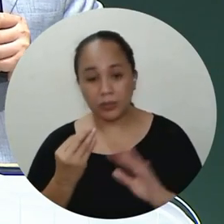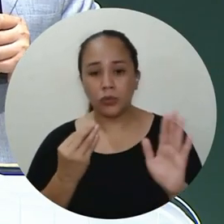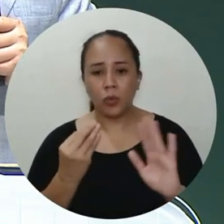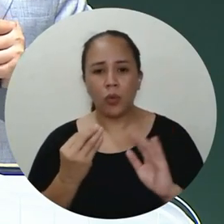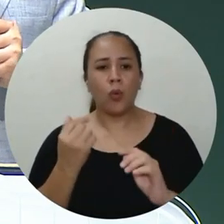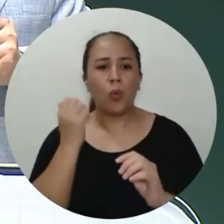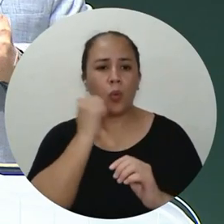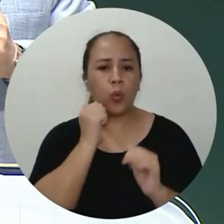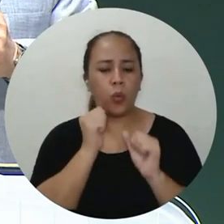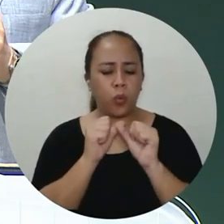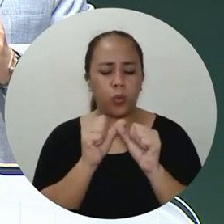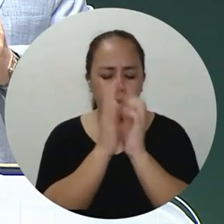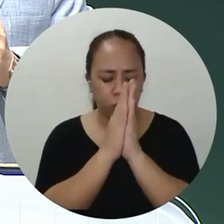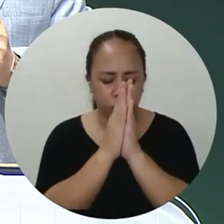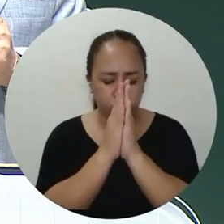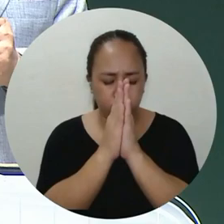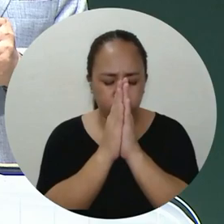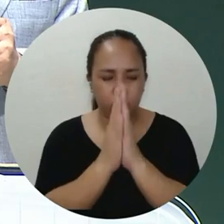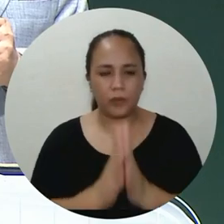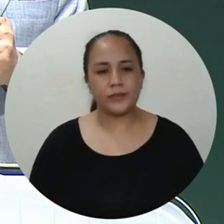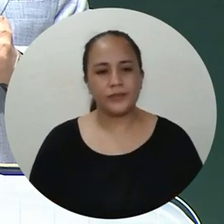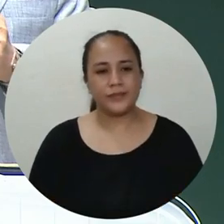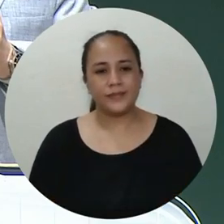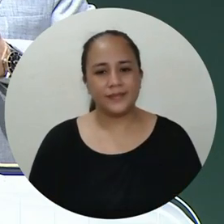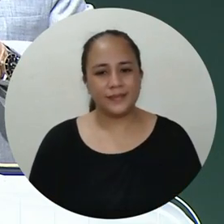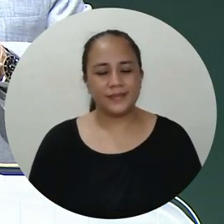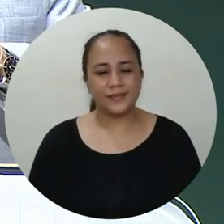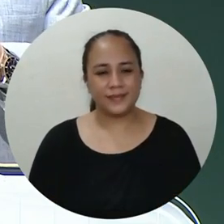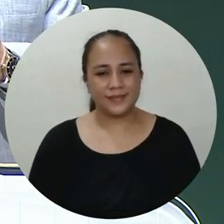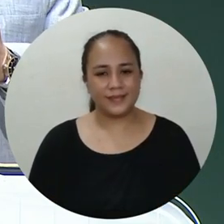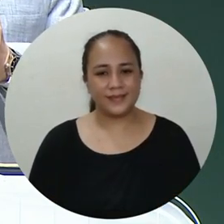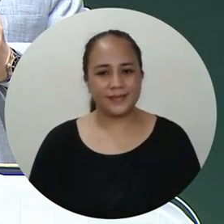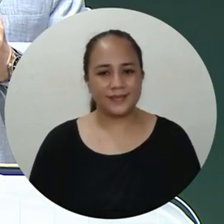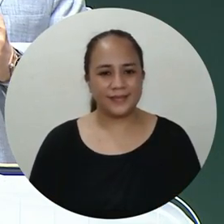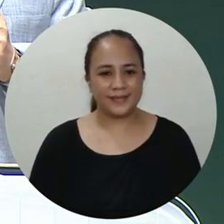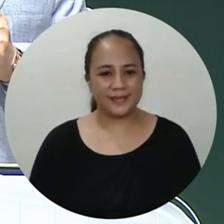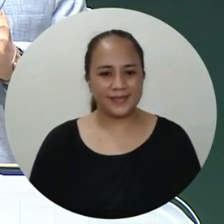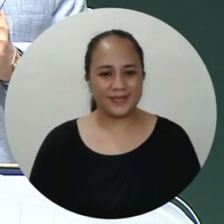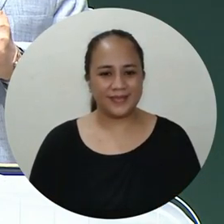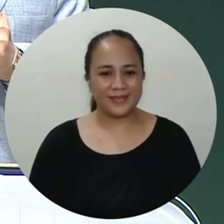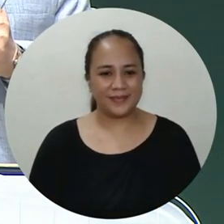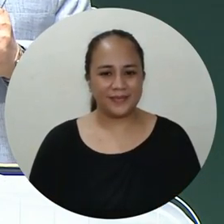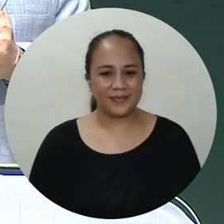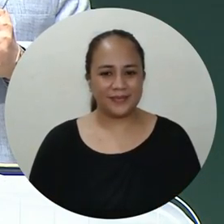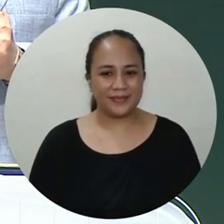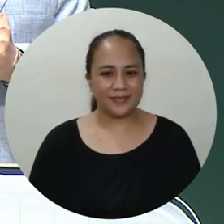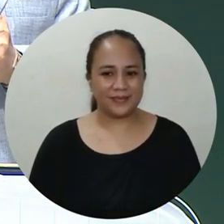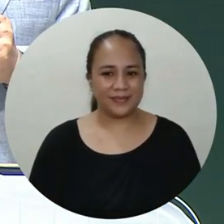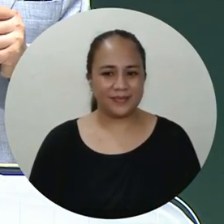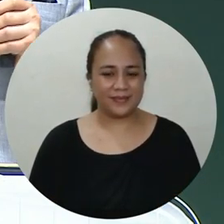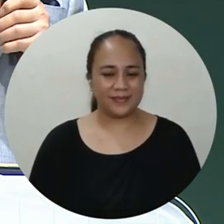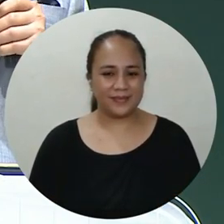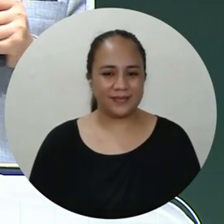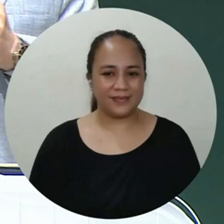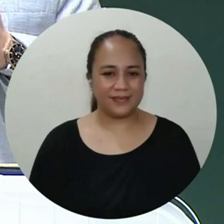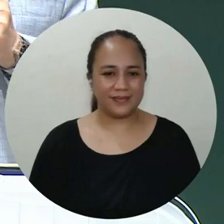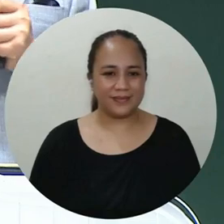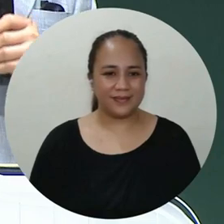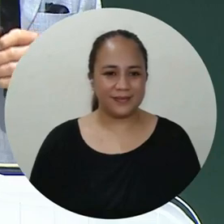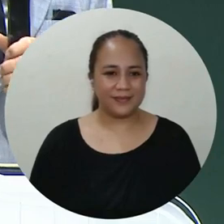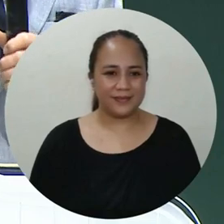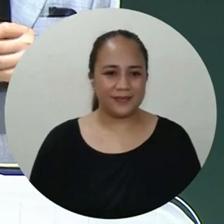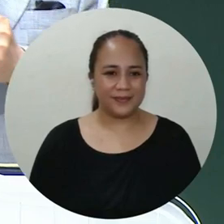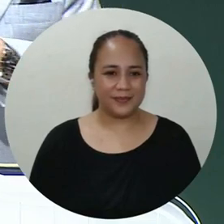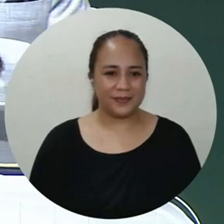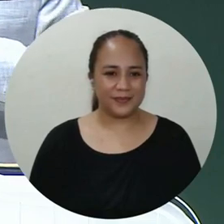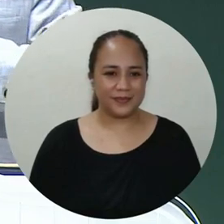and have short breaks. 왜냐하면 이 졸음 오잖아요. 중언분 할까 싶어서 제가 자신이 쉬게 딱 보고 50분 기도하고 또 10분 휴식 밖에나 바람